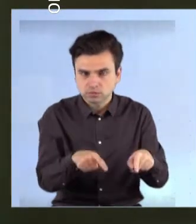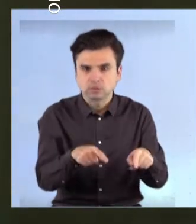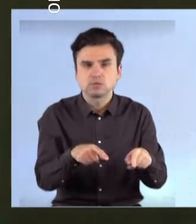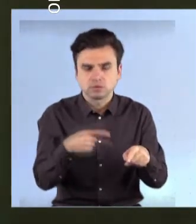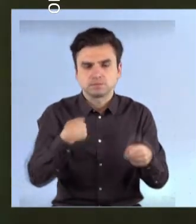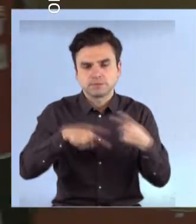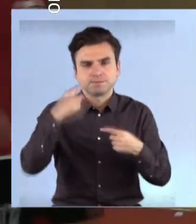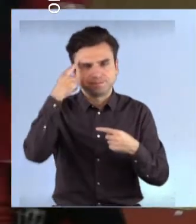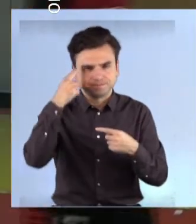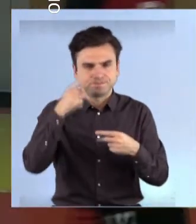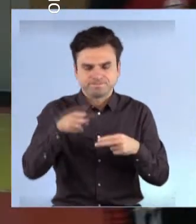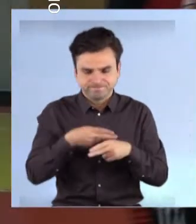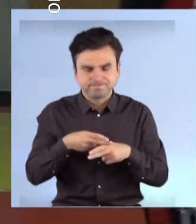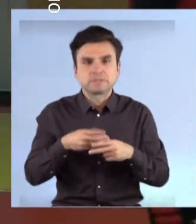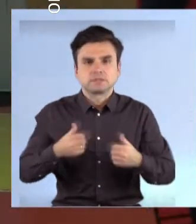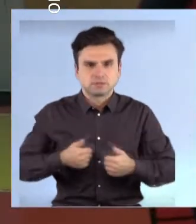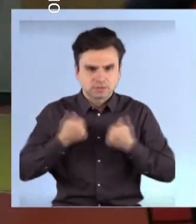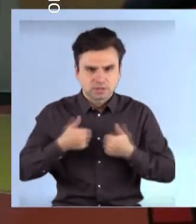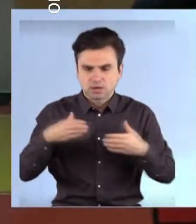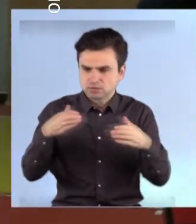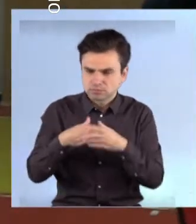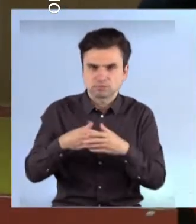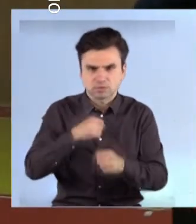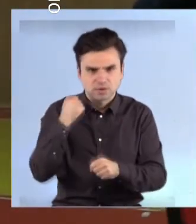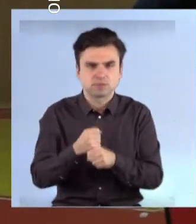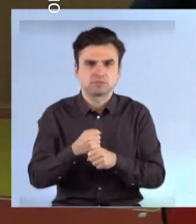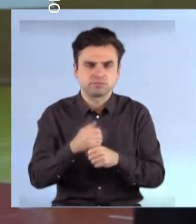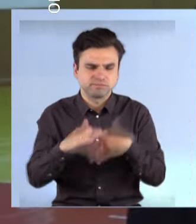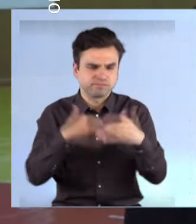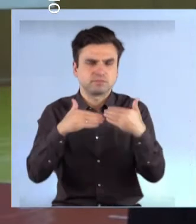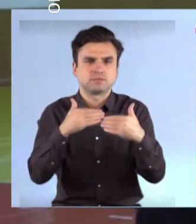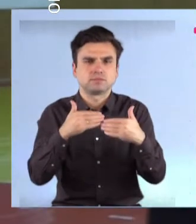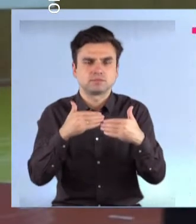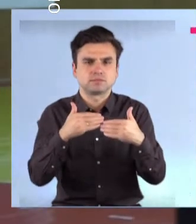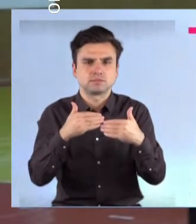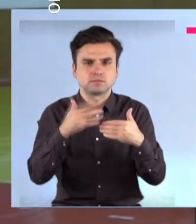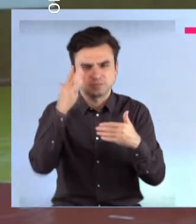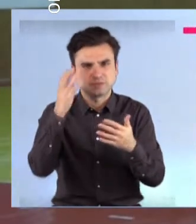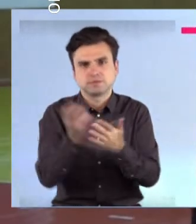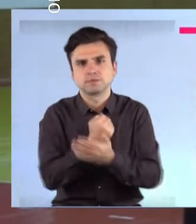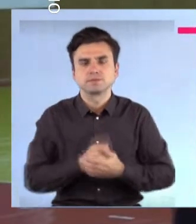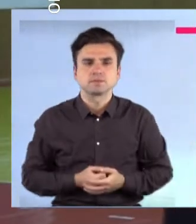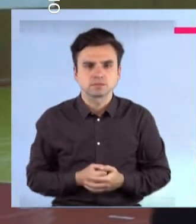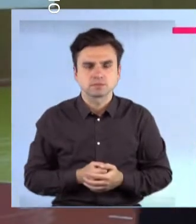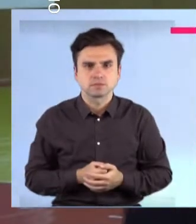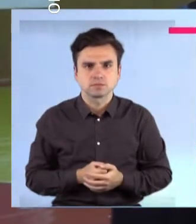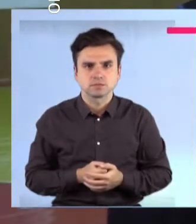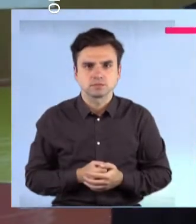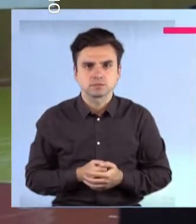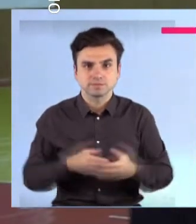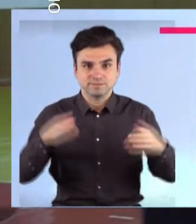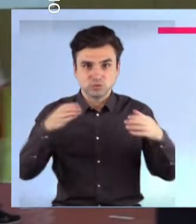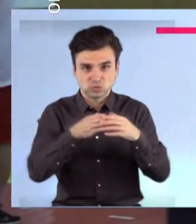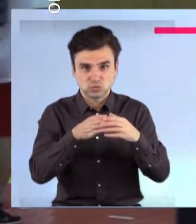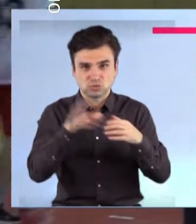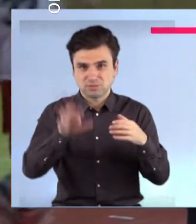суперникам програли у захисті. Але тепер абсолютно готові до чемпіонату України. Во второй грі тренер нас розбудив, так